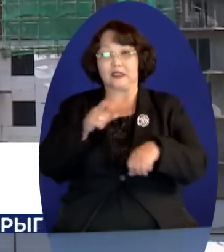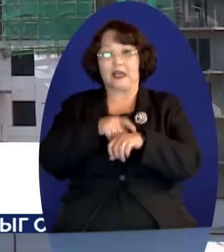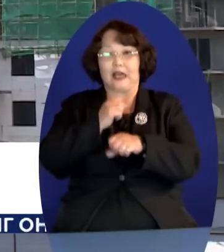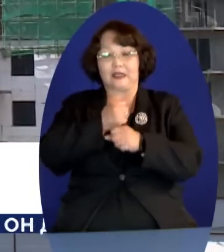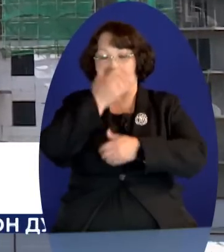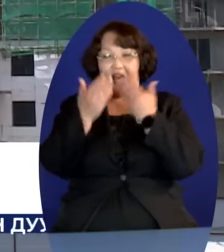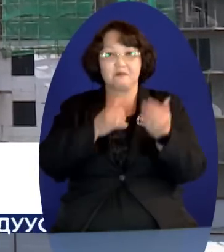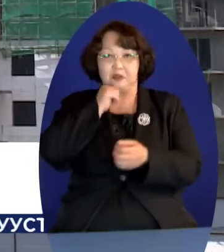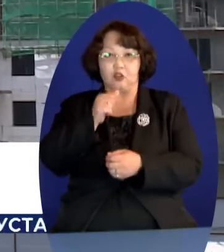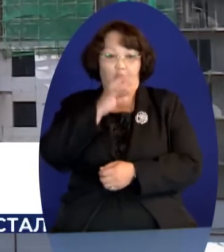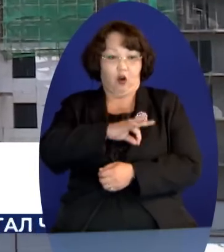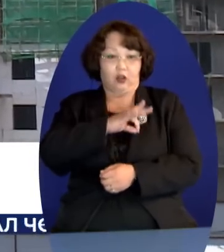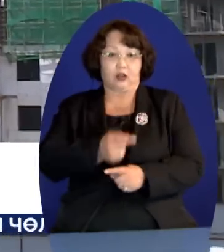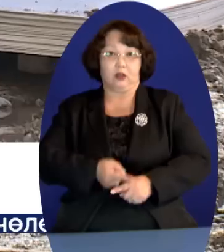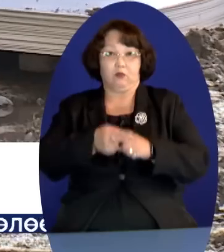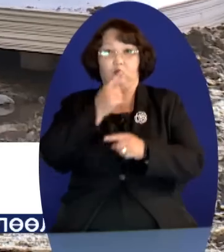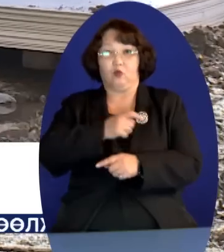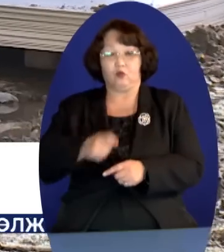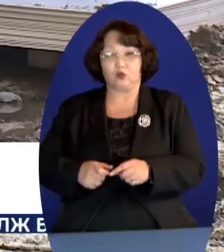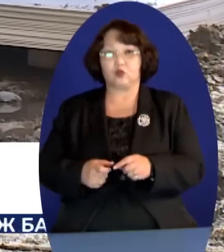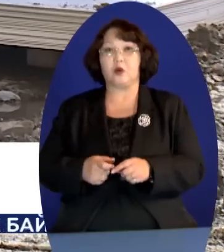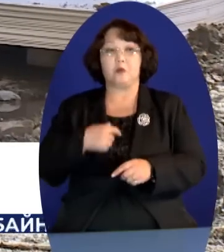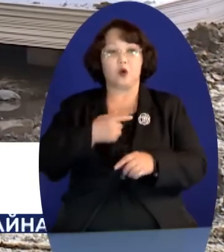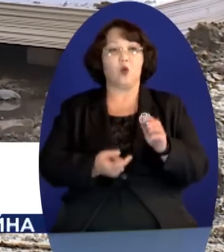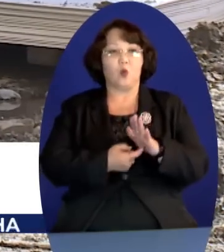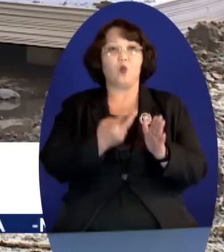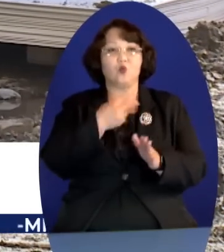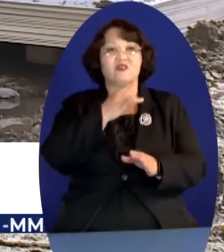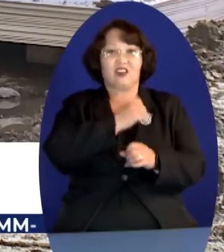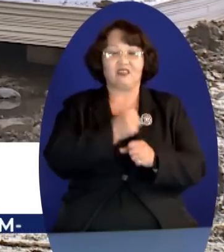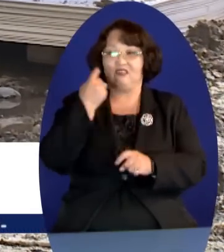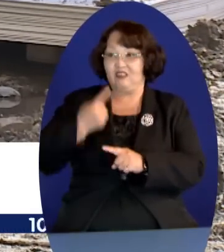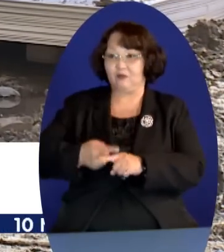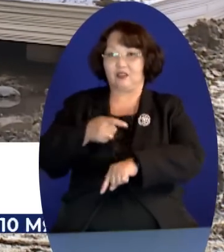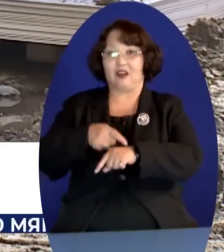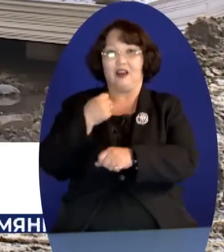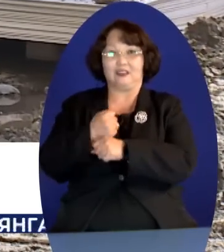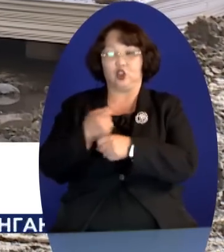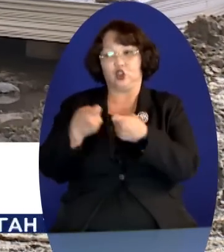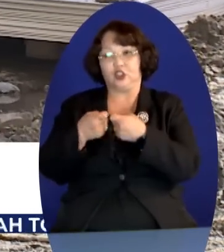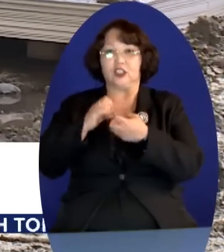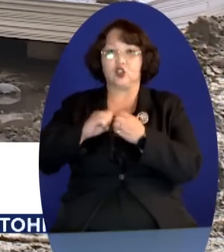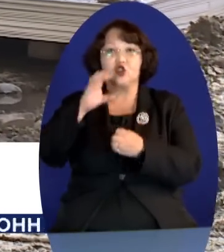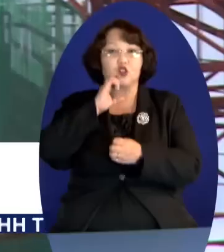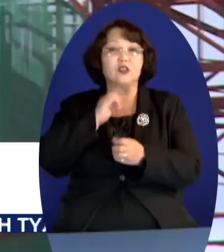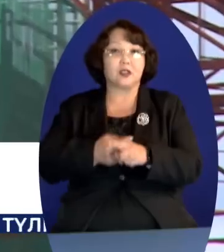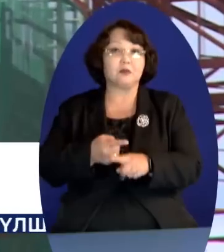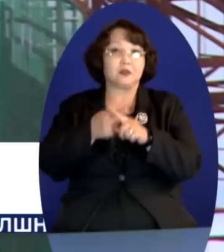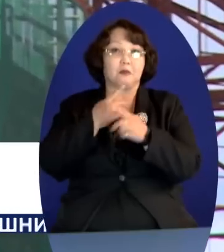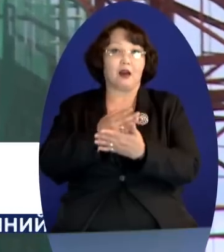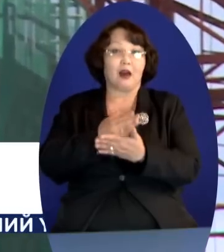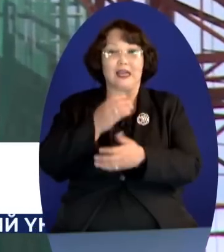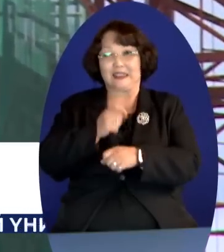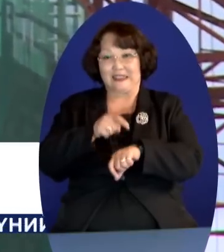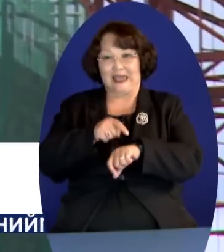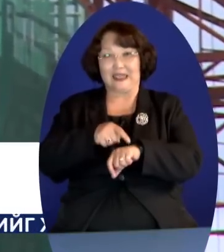сонирхохгүй байна. Орлого өсгөх гэсэн хүмүүс үндсэн ажлынхаа хажуугаар өөрт тохирсон цагийн ажлаа хийх сонирхолтой болсон байна. Гэтэл цагийн